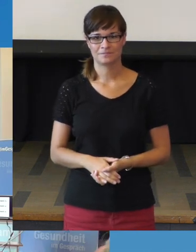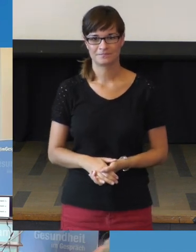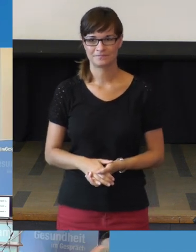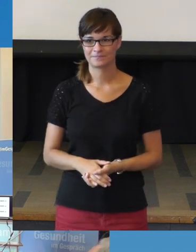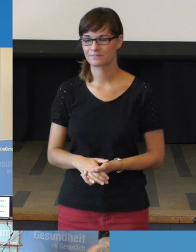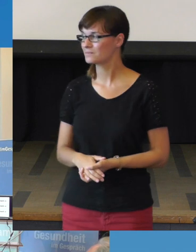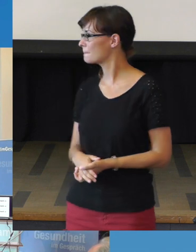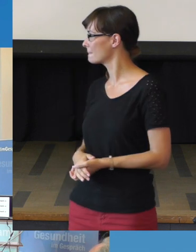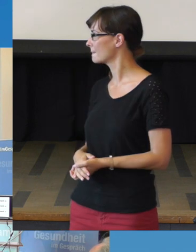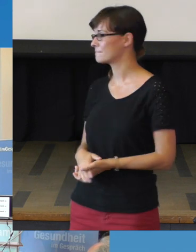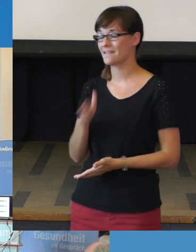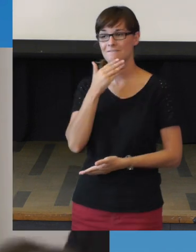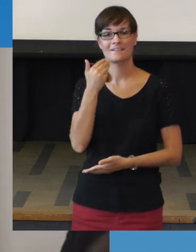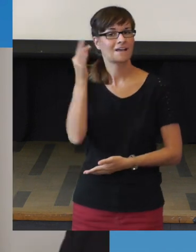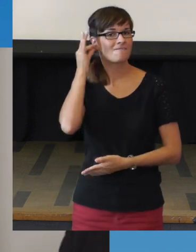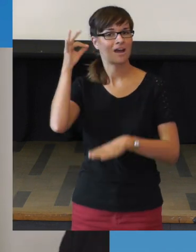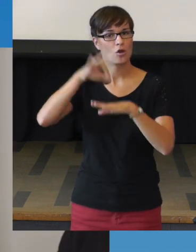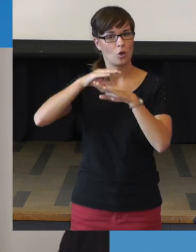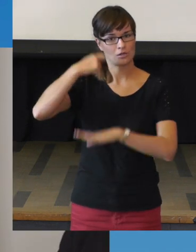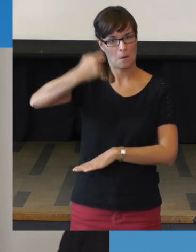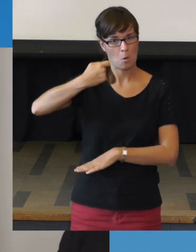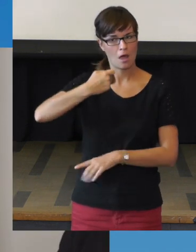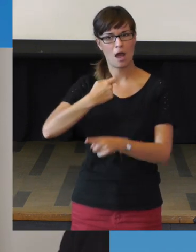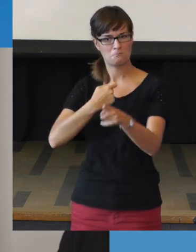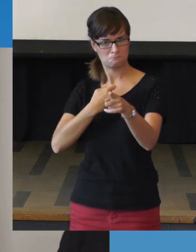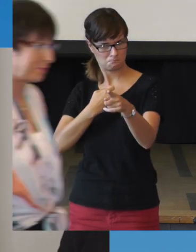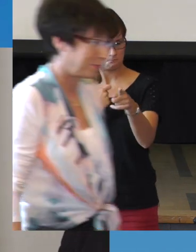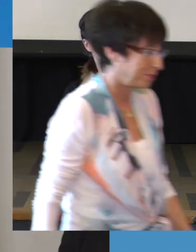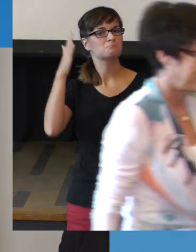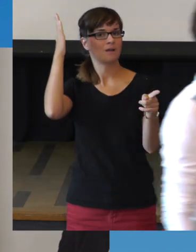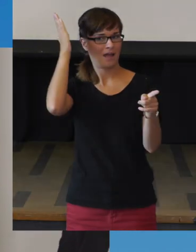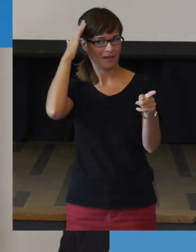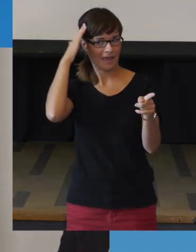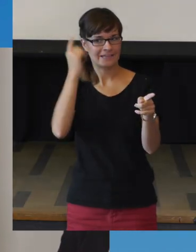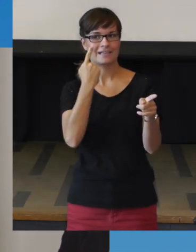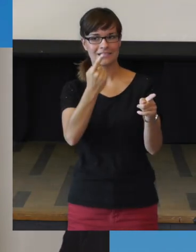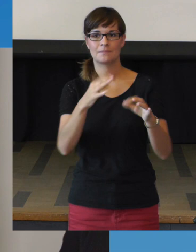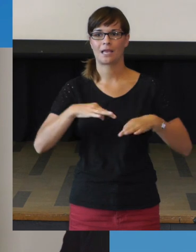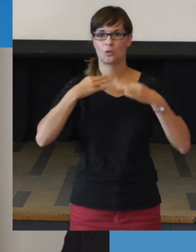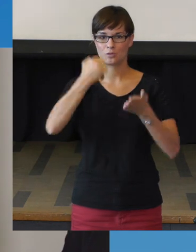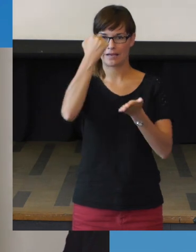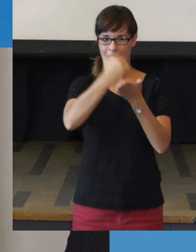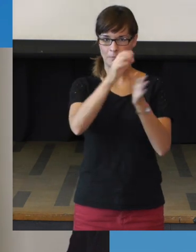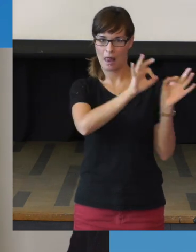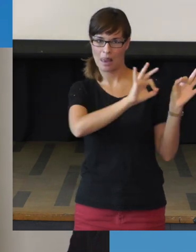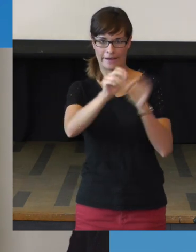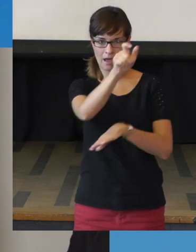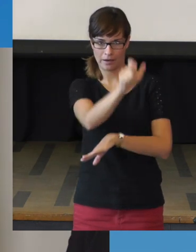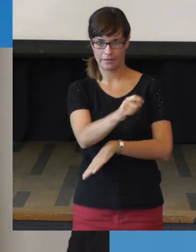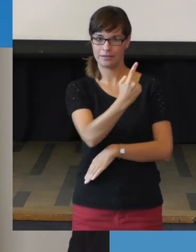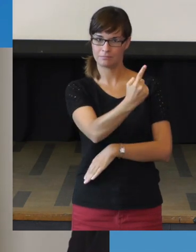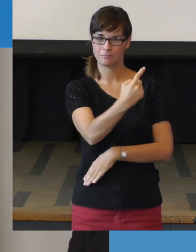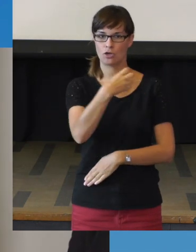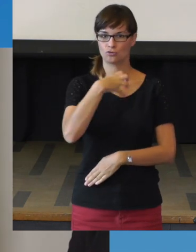Danke. Vielen Dank, Frau Dr. Müller. Sie kennen sie alle, unsere Leiterin des Gesundheitsamtes hier in Stadt und